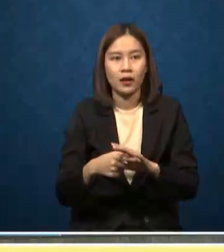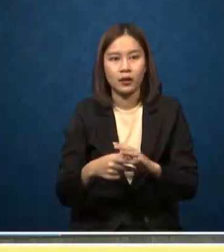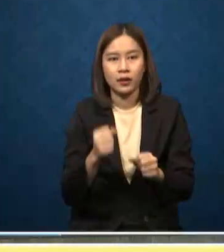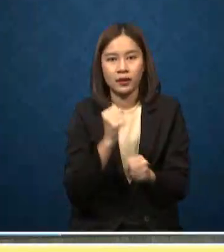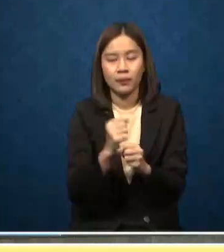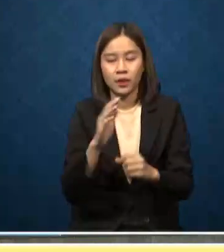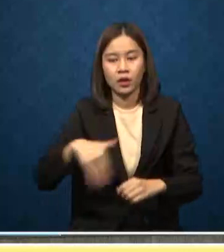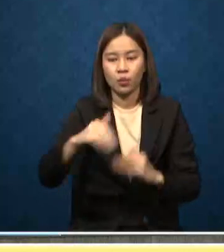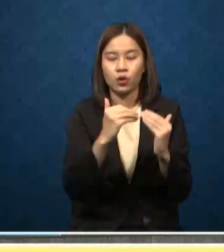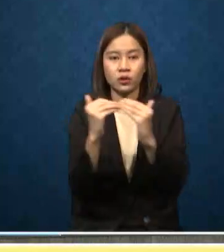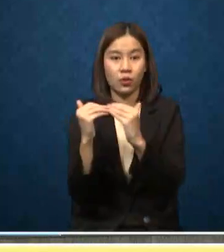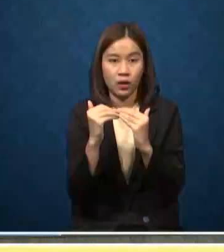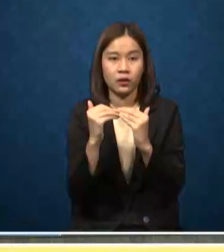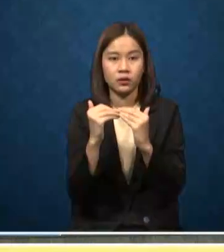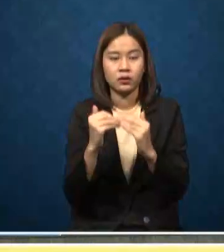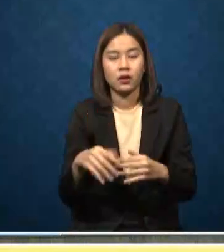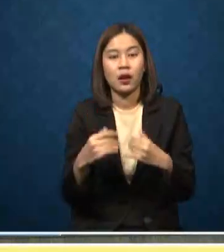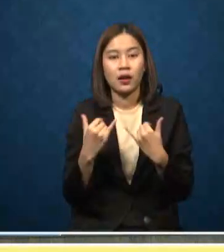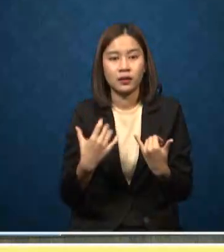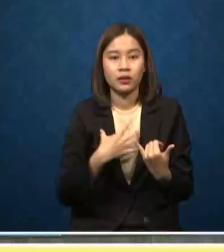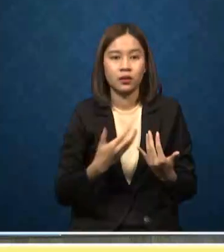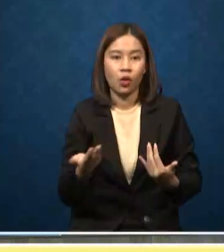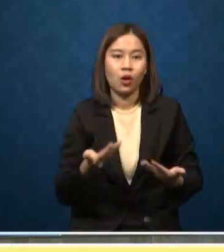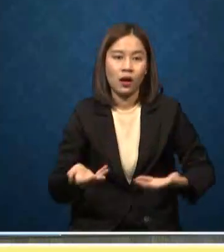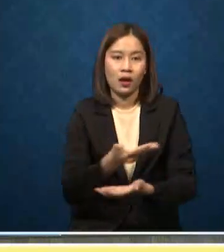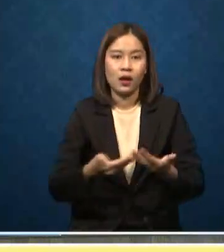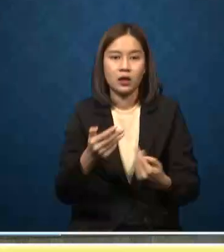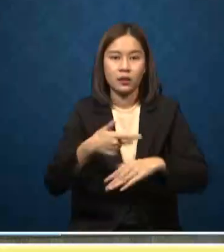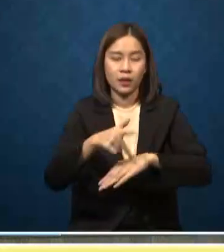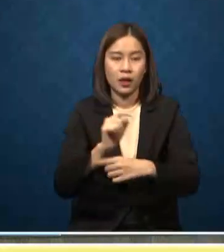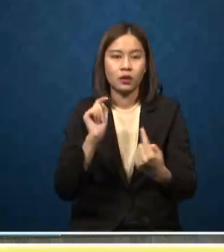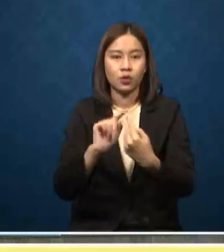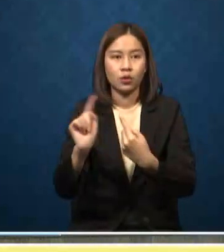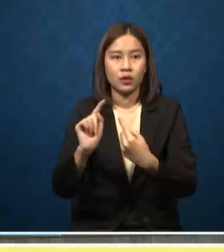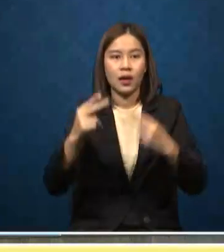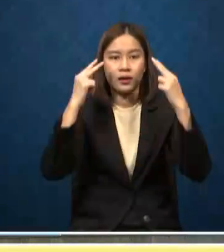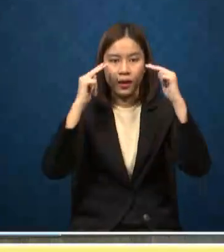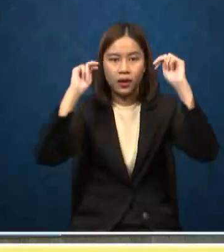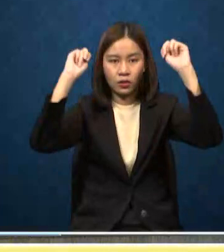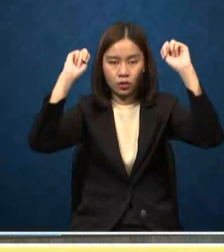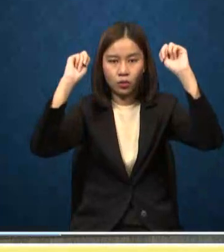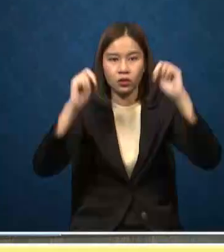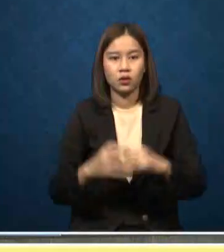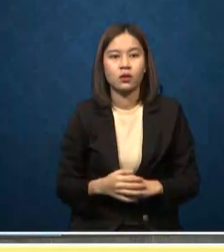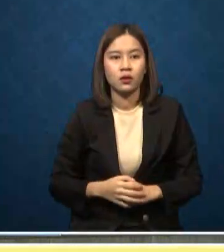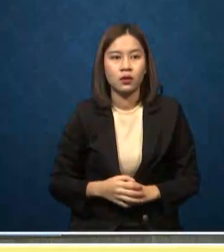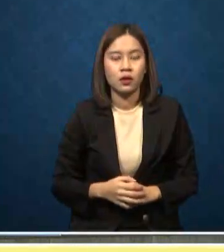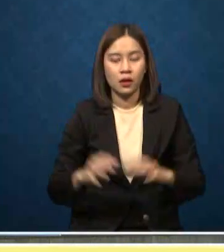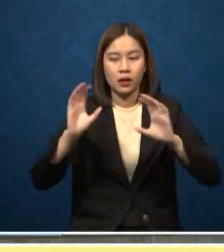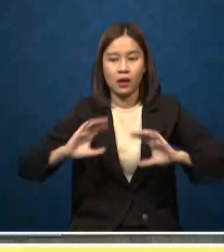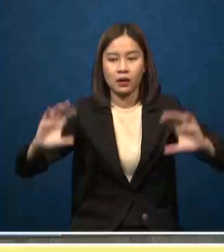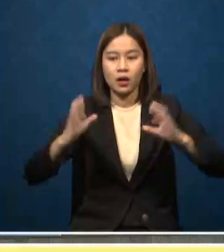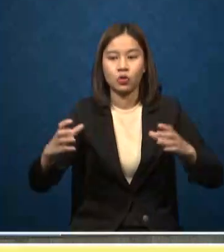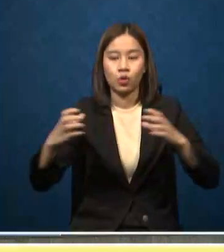านครับด้วยเหตุนี้กระผมจึงขอหารือท่านประธานผ่านไปยังท่านนายกรัฐมนตรีและผ่านไปยังรัฐบาล